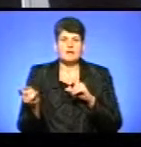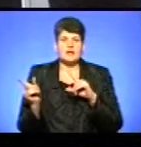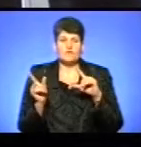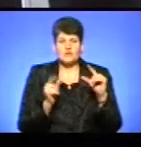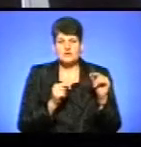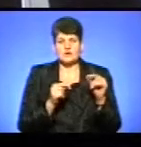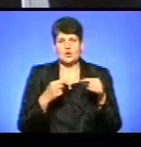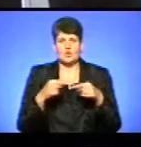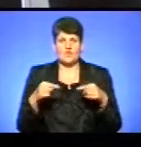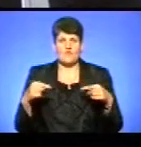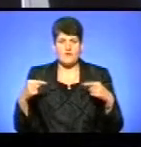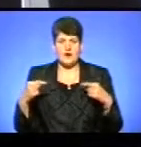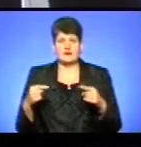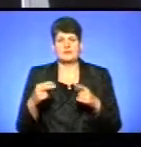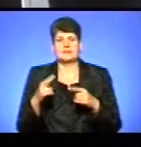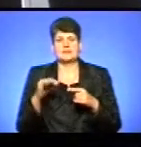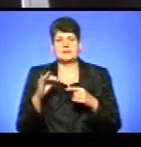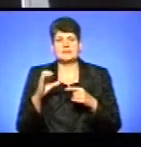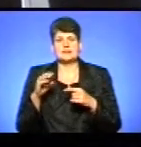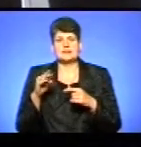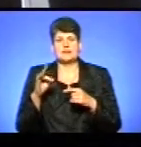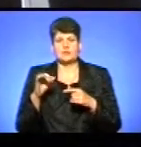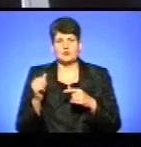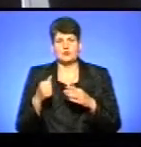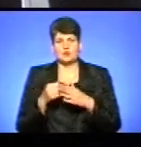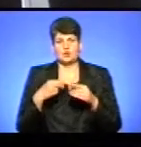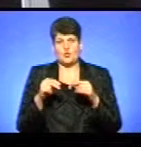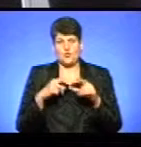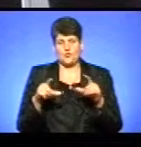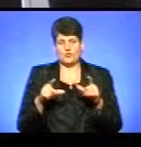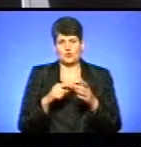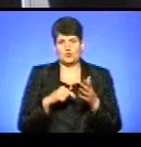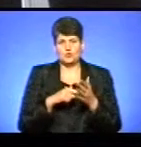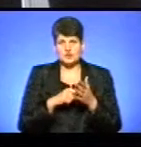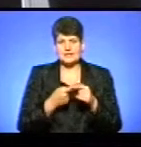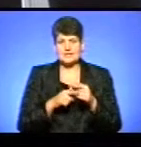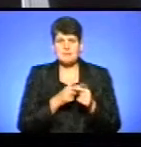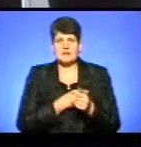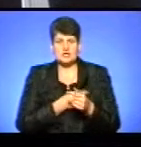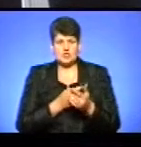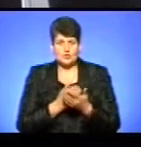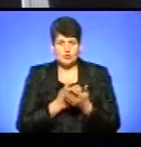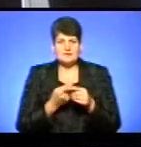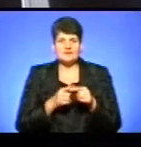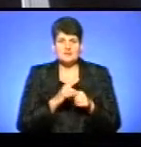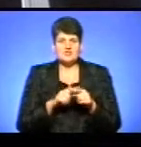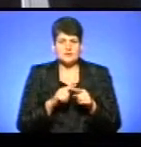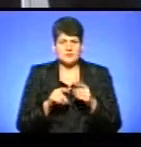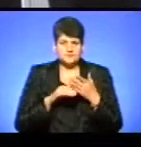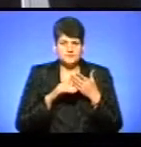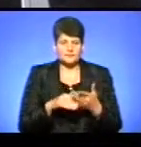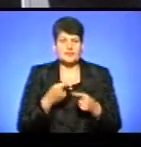товари дистриб'юторам, до торгової точки. Це медичні послуги, це та ж сама швидка, яка заправляється, це